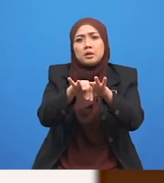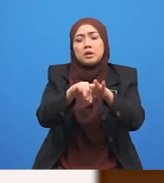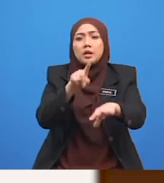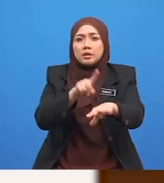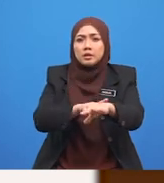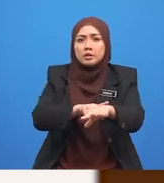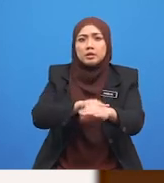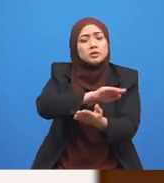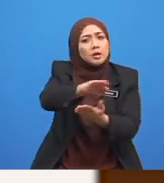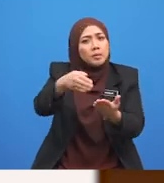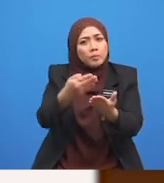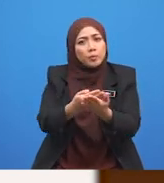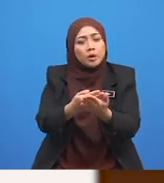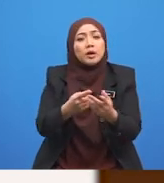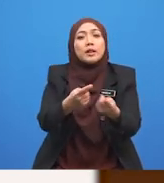kawasan sekitarnya.